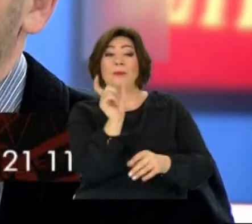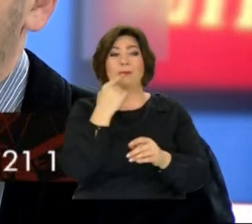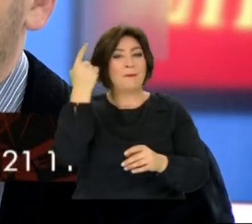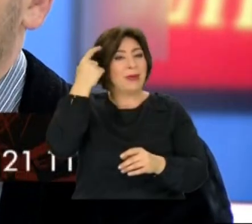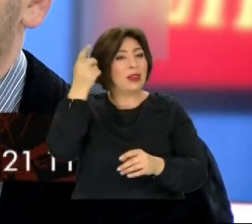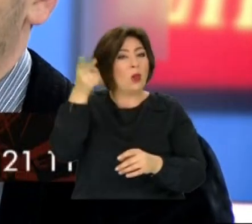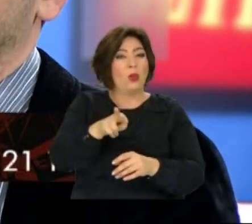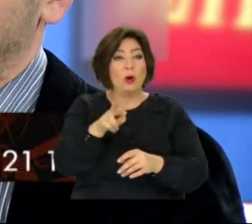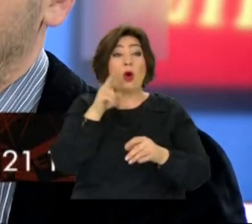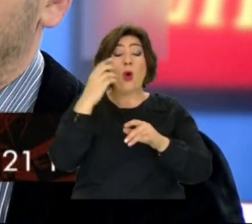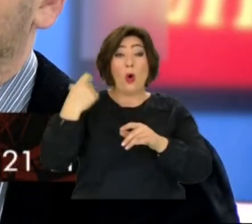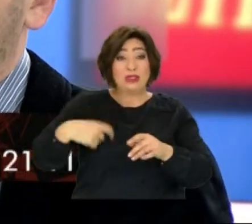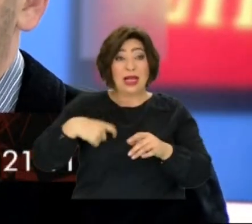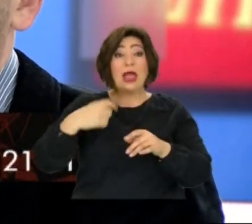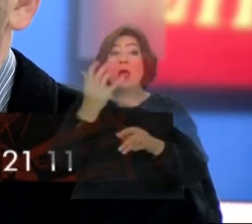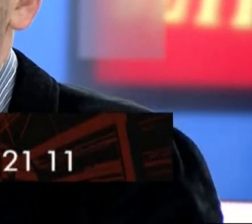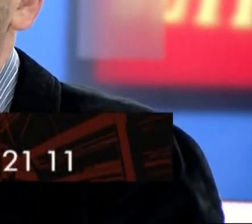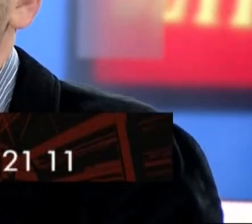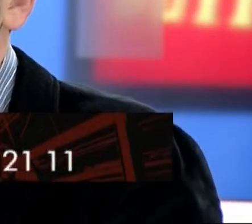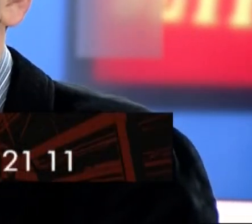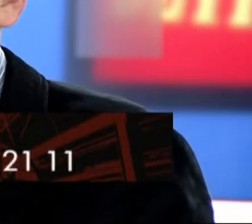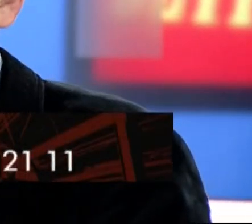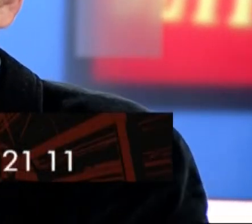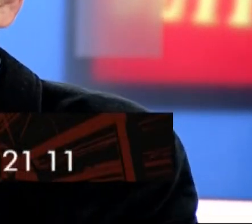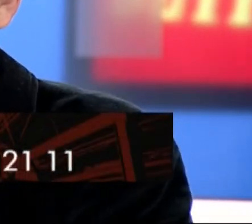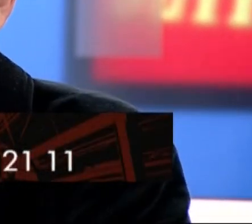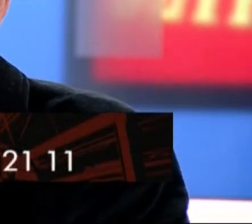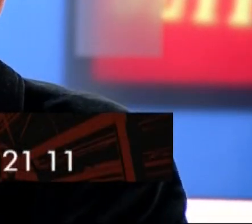da özellikle yoğun bakım ünitelerinde konabilen bir tanı.